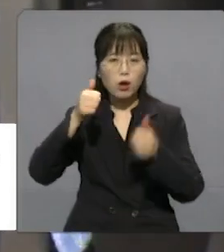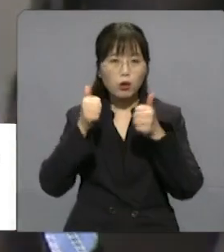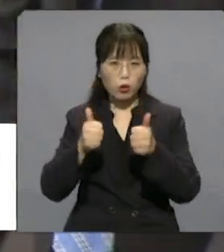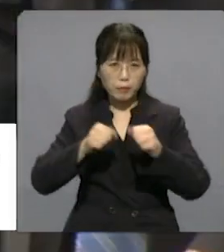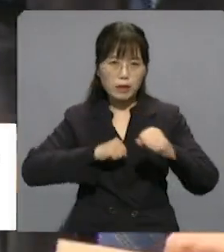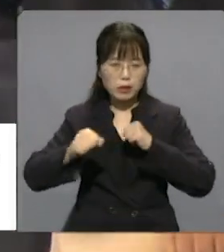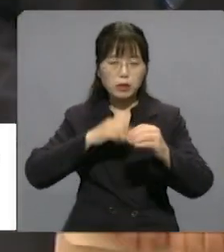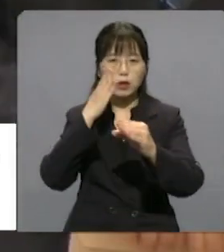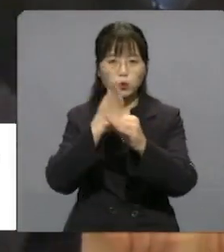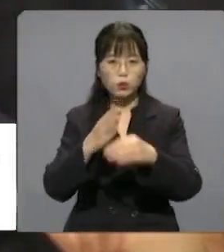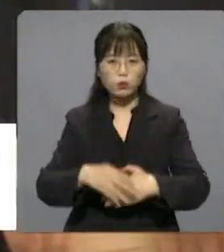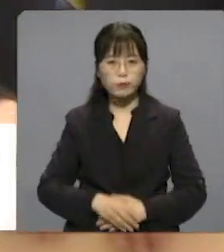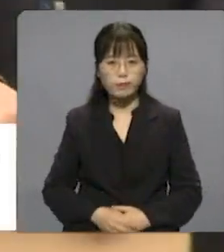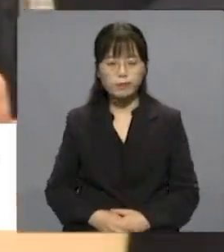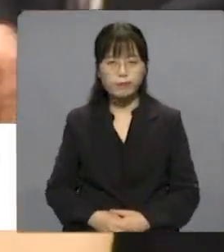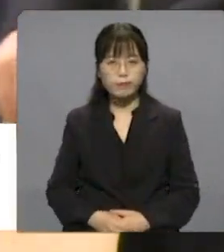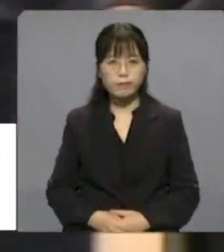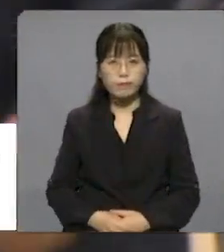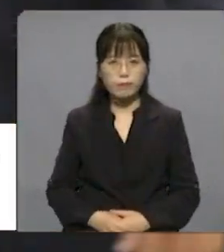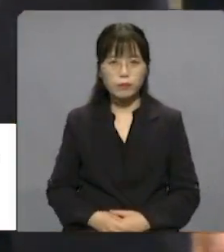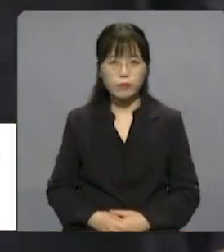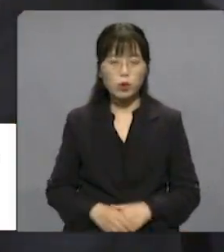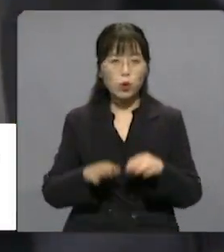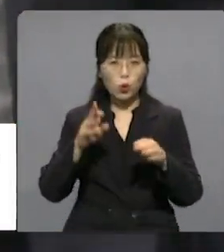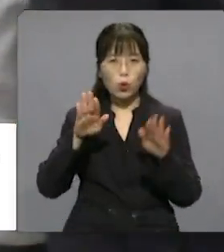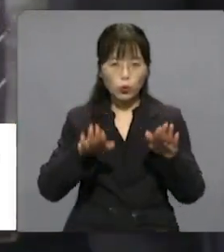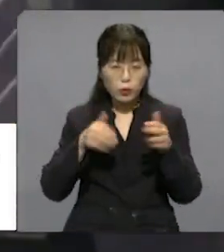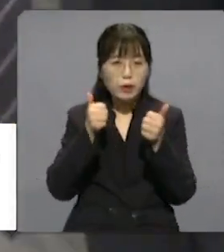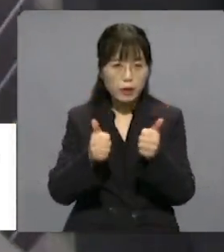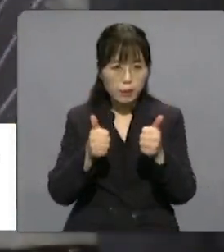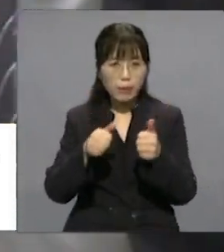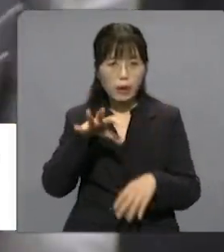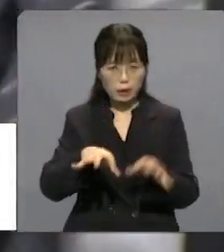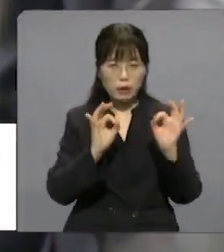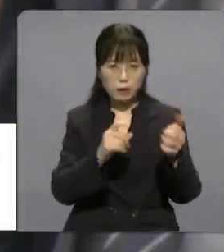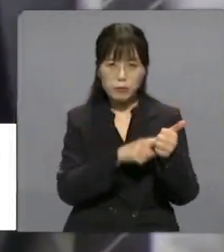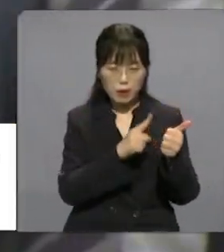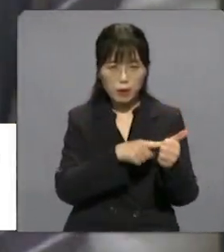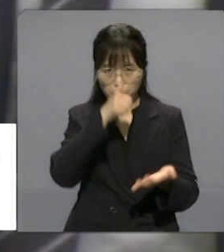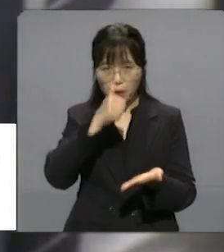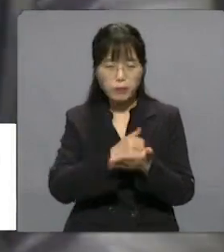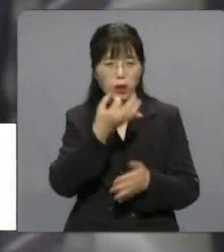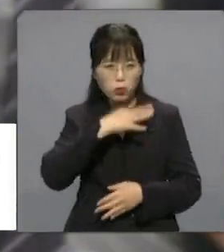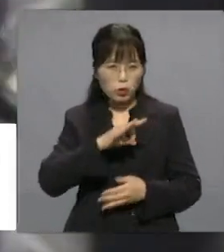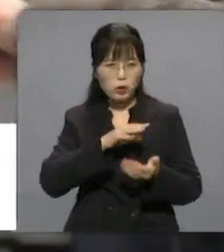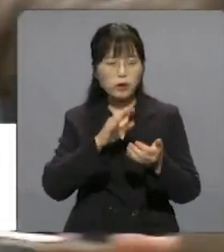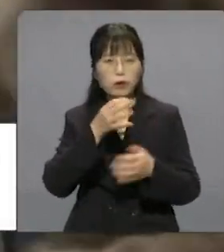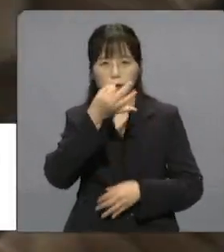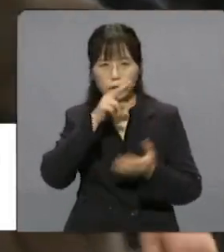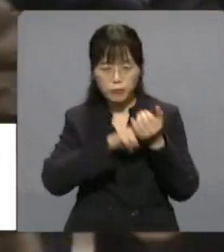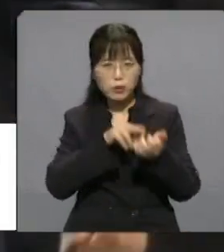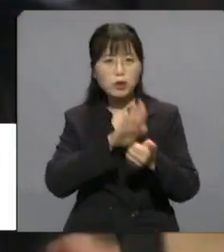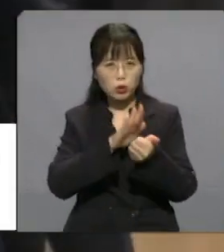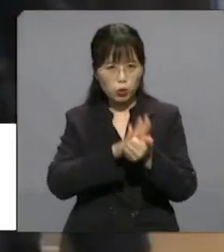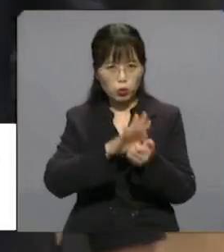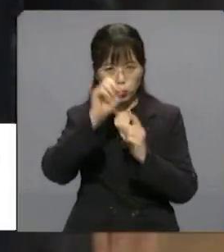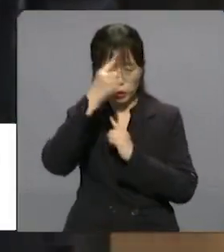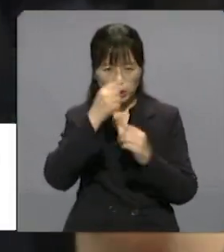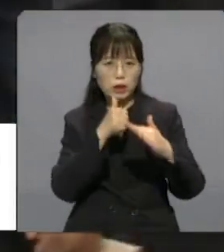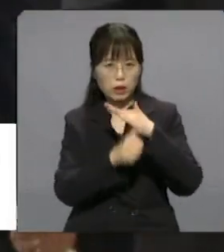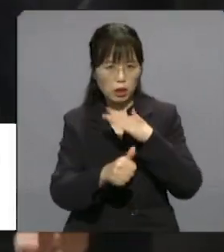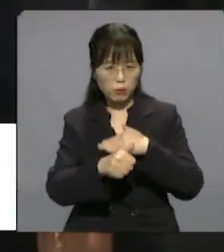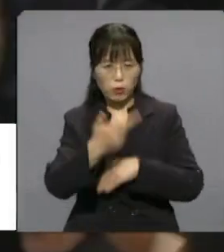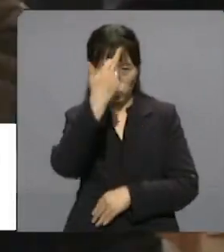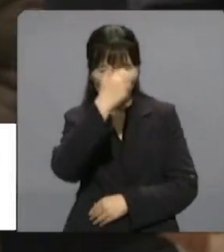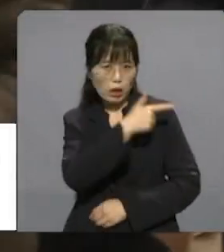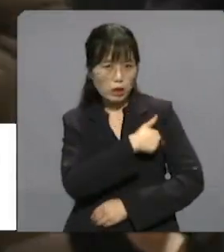공판을 진행하고 있습니다. 오늘 재판에서는 김 씨의 범죄 수익 은닉을 도운 화천대유 이한성 대표와